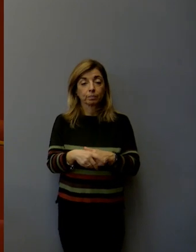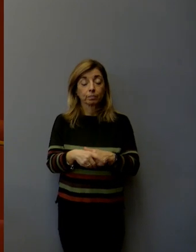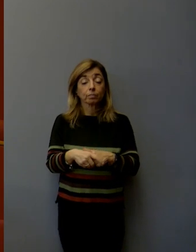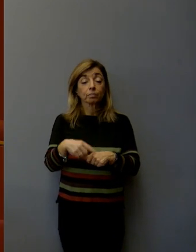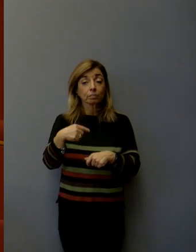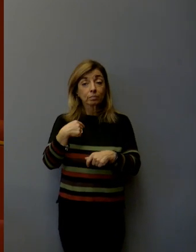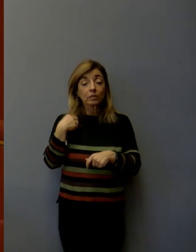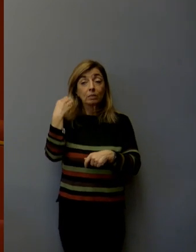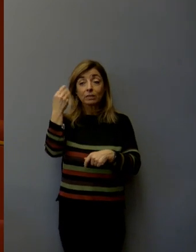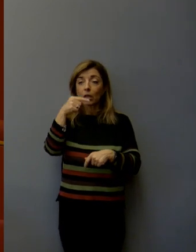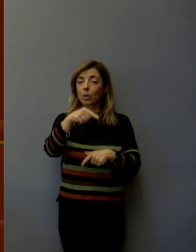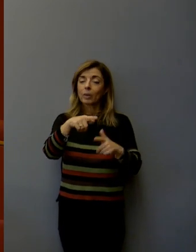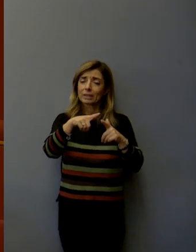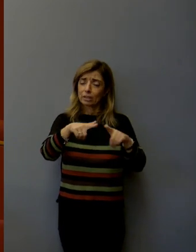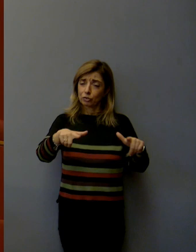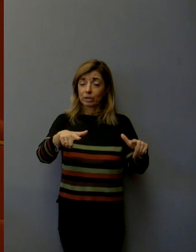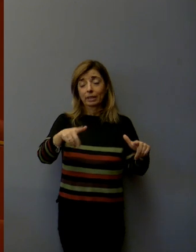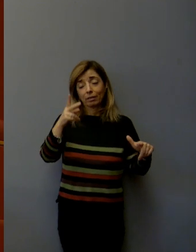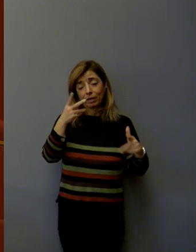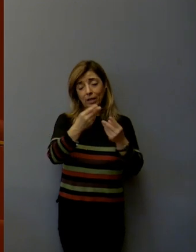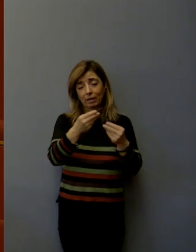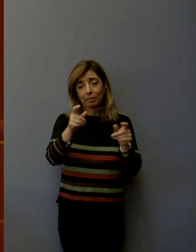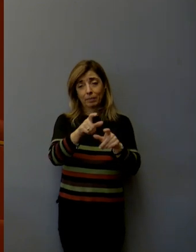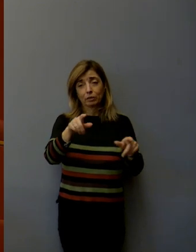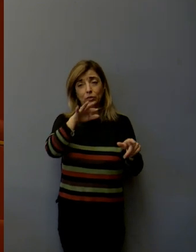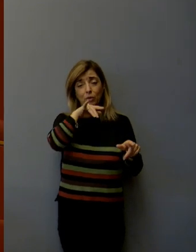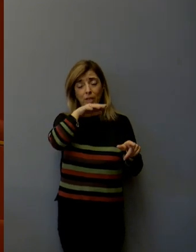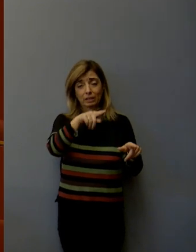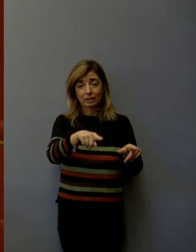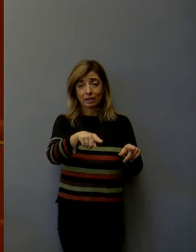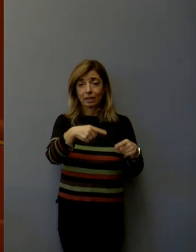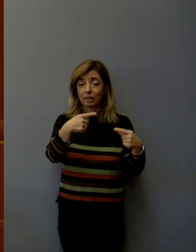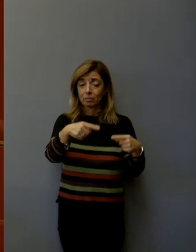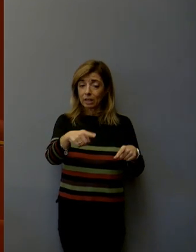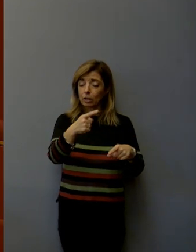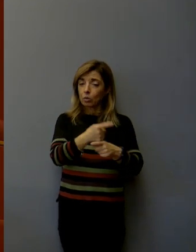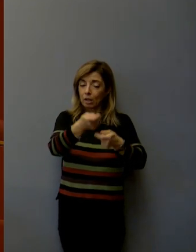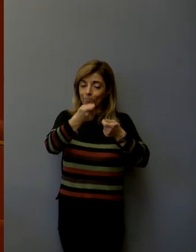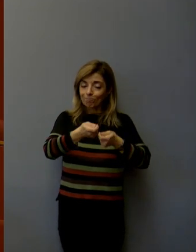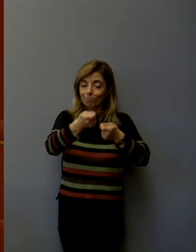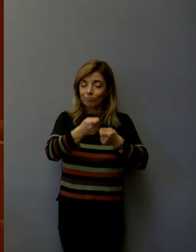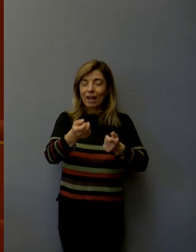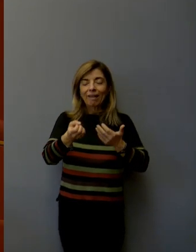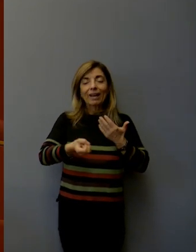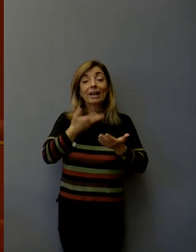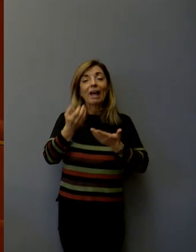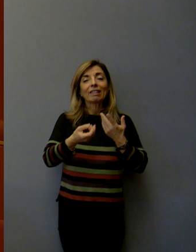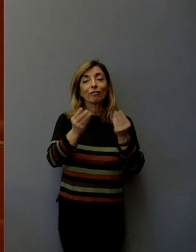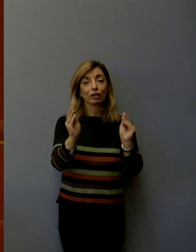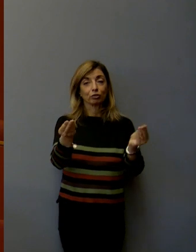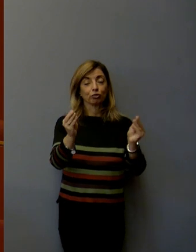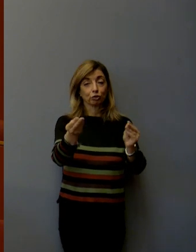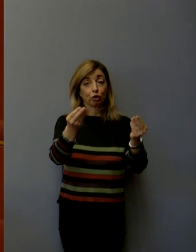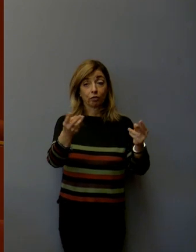questa è una città sufficientemente anziana la creatività da stimolare sia prevalentemente quella giovanile e tanto è tutto di giovani